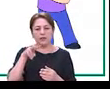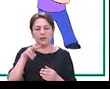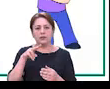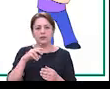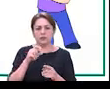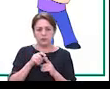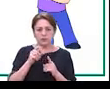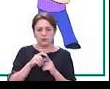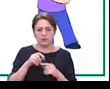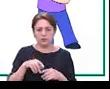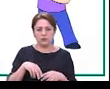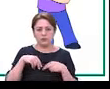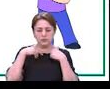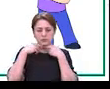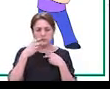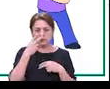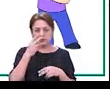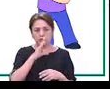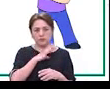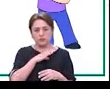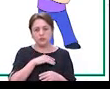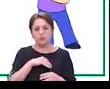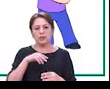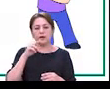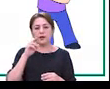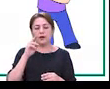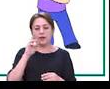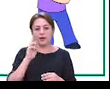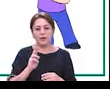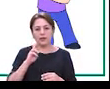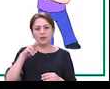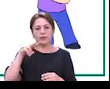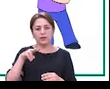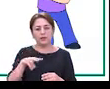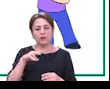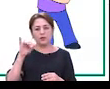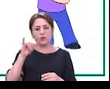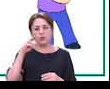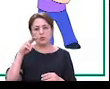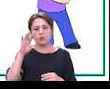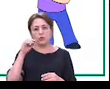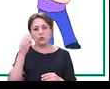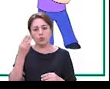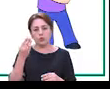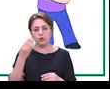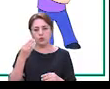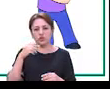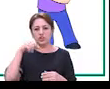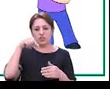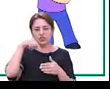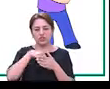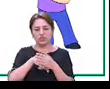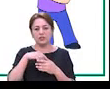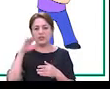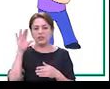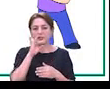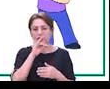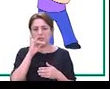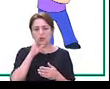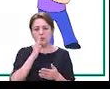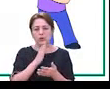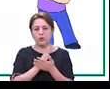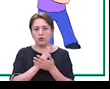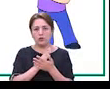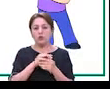boya e'tibor bergan bo'lsangiz, k va l undoshlarining orasida bitta i tovushi berilgan edi.